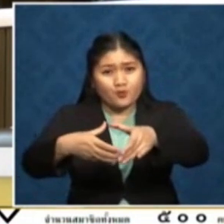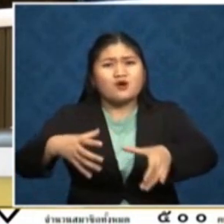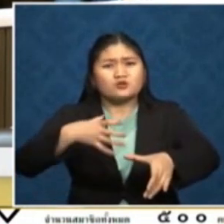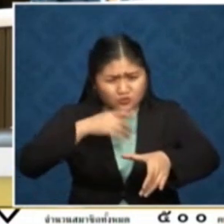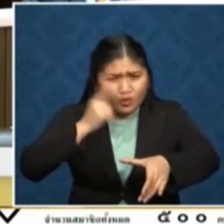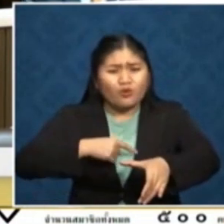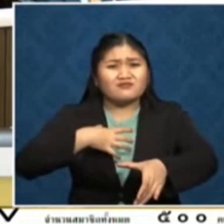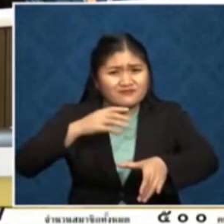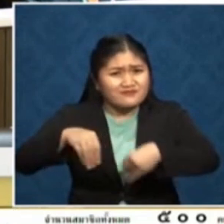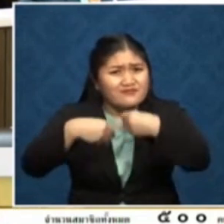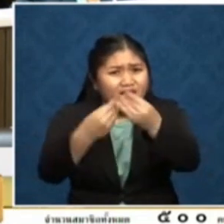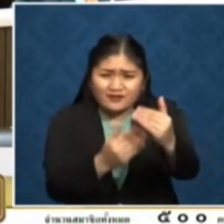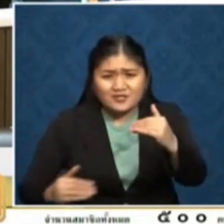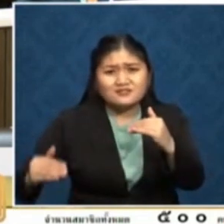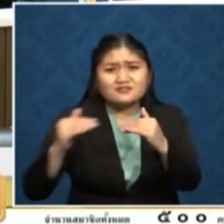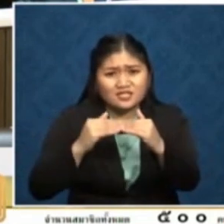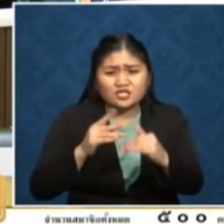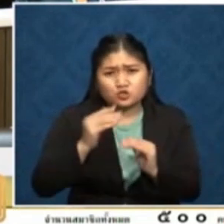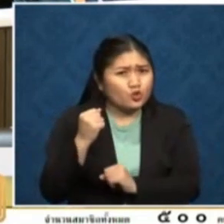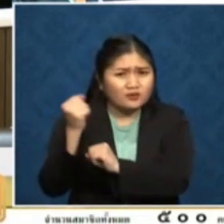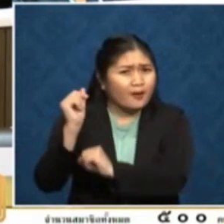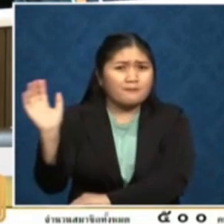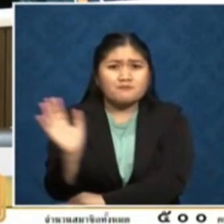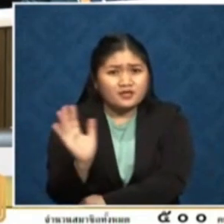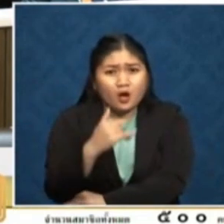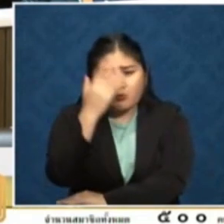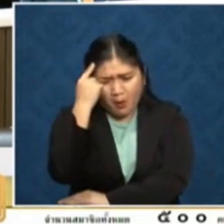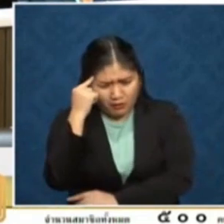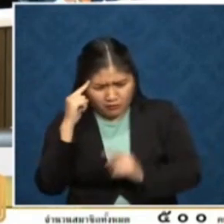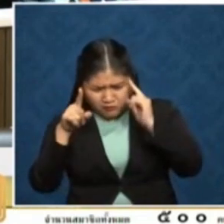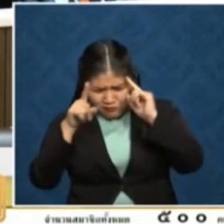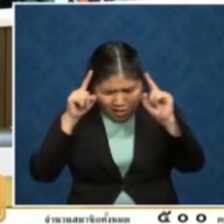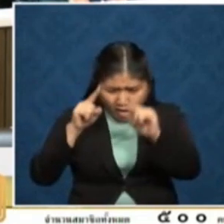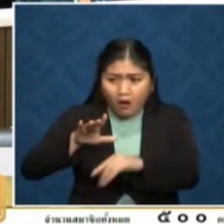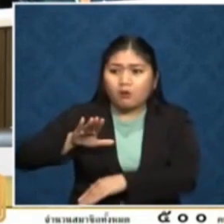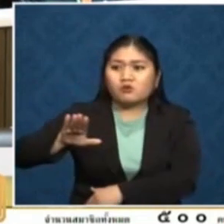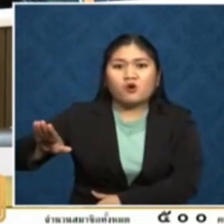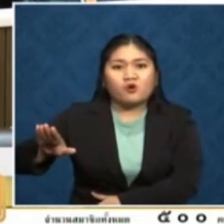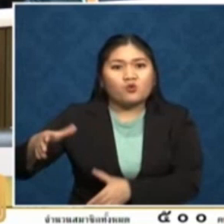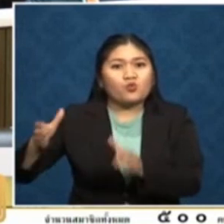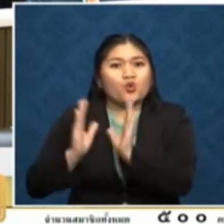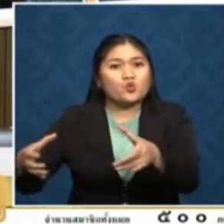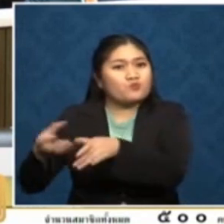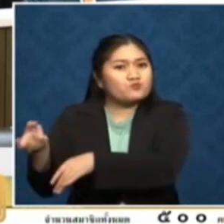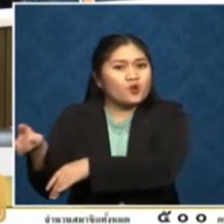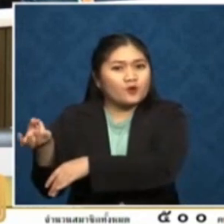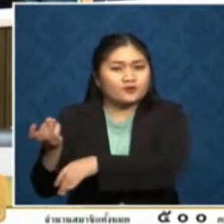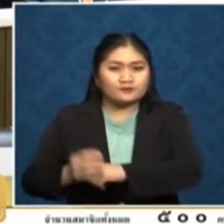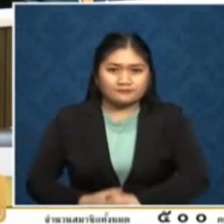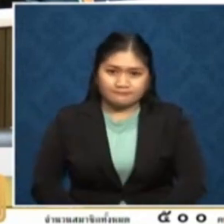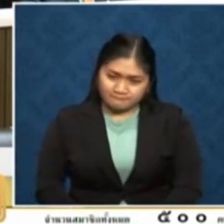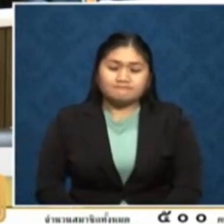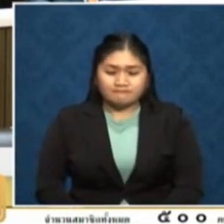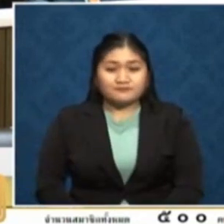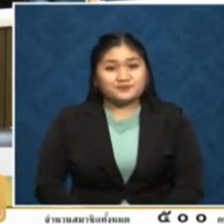เนื่องจากการเปลี่ยนคำนามหน้านามก็เป็นสิทธิที่ผู้ที่ต้องการจะเปลี่ยนอย่างเช่นกลุ่มคนข้ามเพศควรสมควรได้รับเป็นสิ